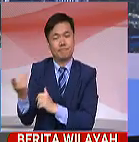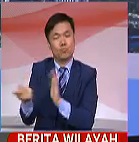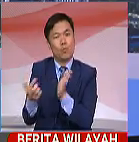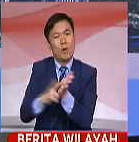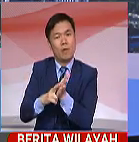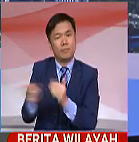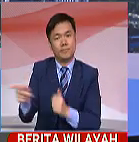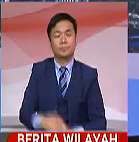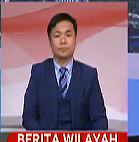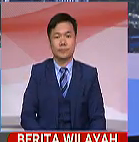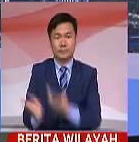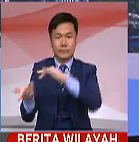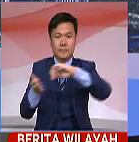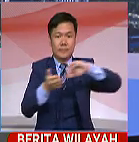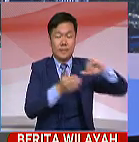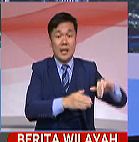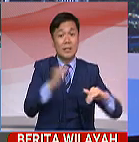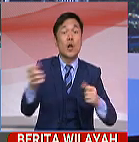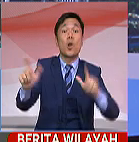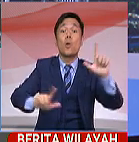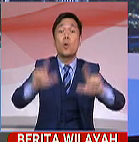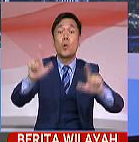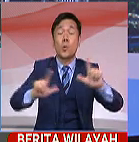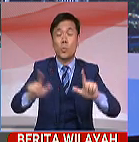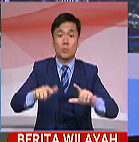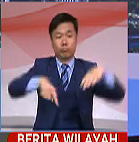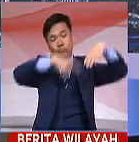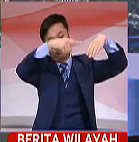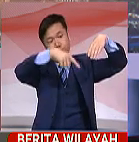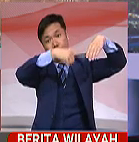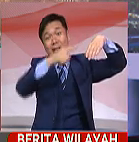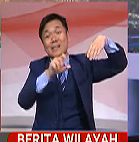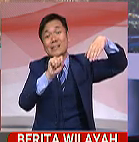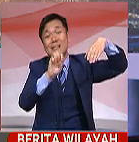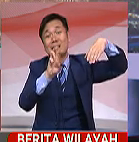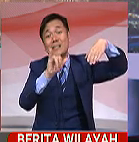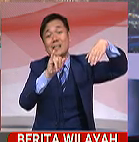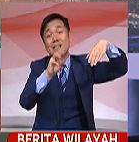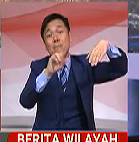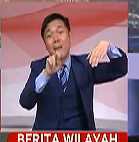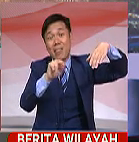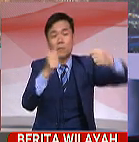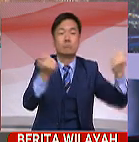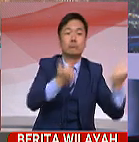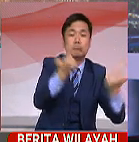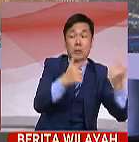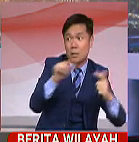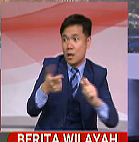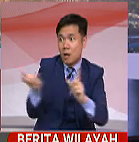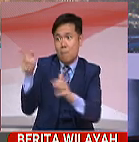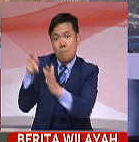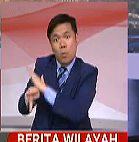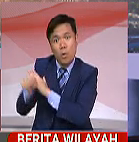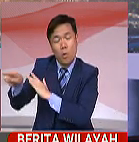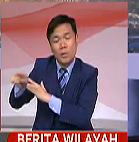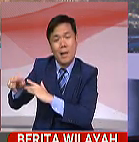Seorang pemandu lori simen hari ini dihadapkan ke Mahkamah Magistrate Tampin atas tuduhan membunuh dengan niat anak tirinya